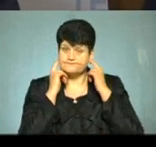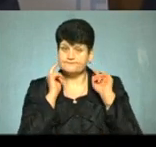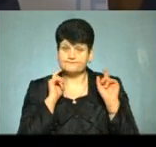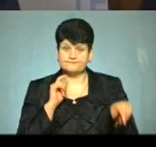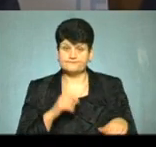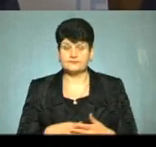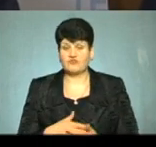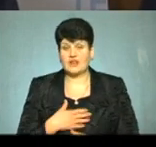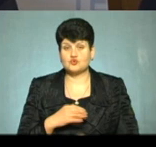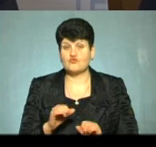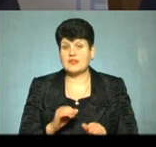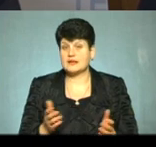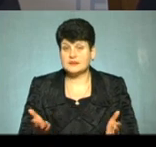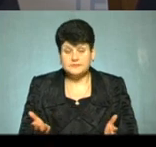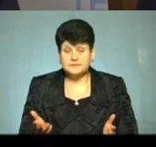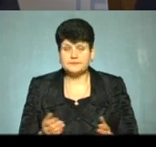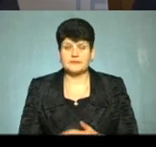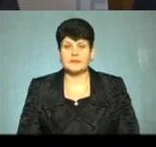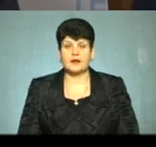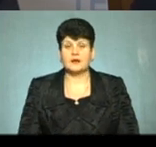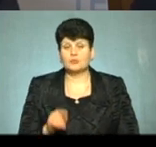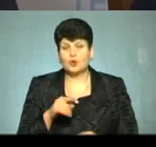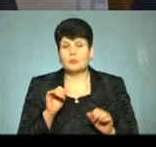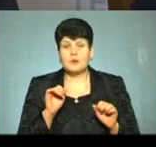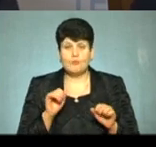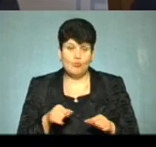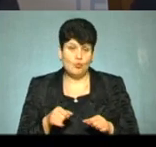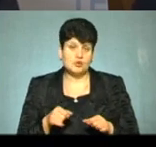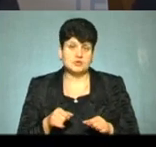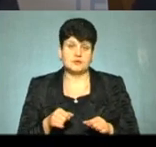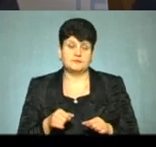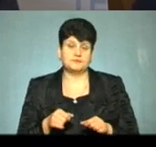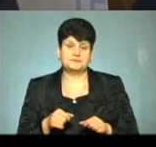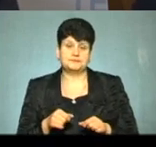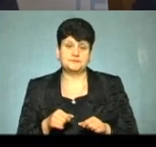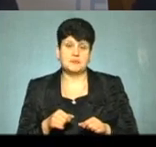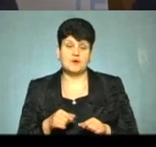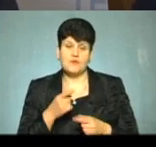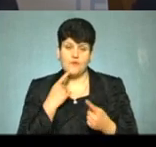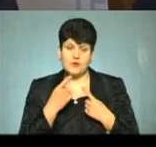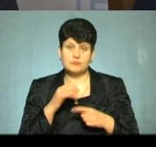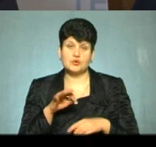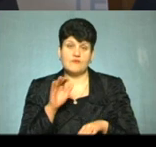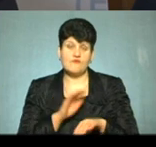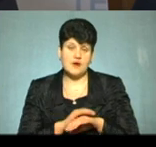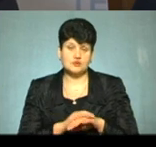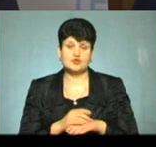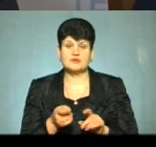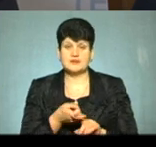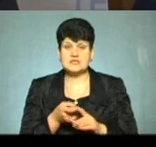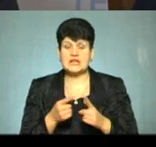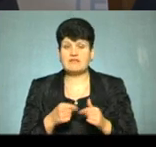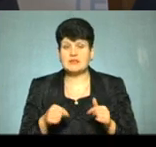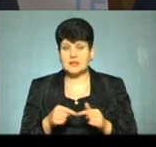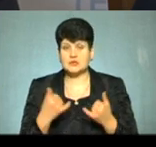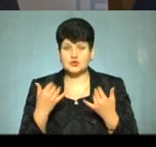увагою нашої влади. Тому ми можемо констатувати той факт, що інфекційне відділення лікарні